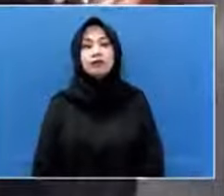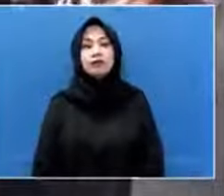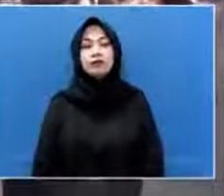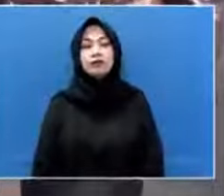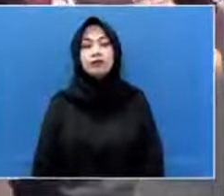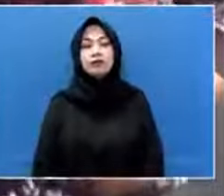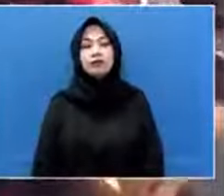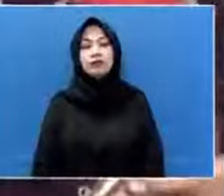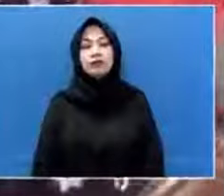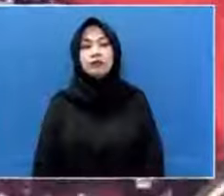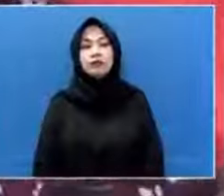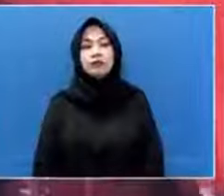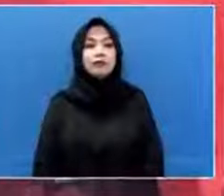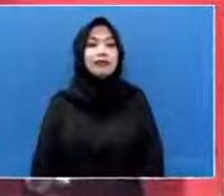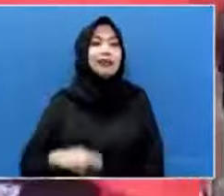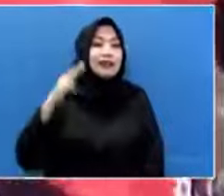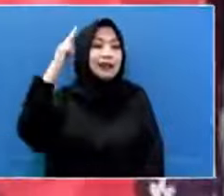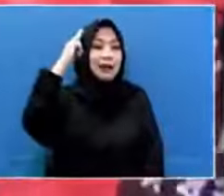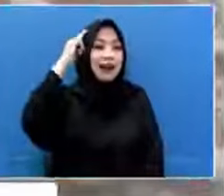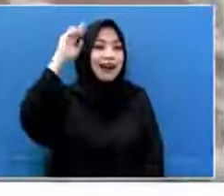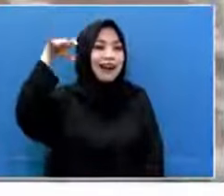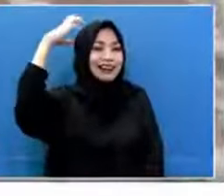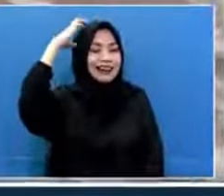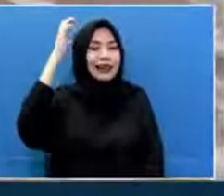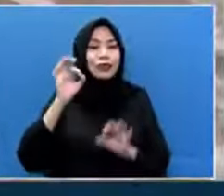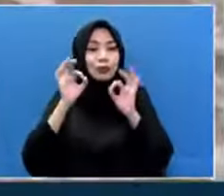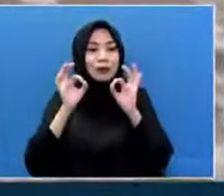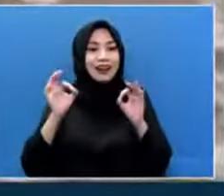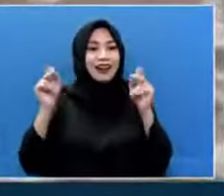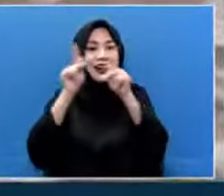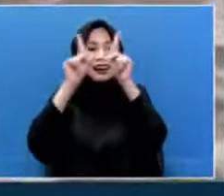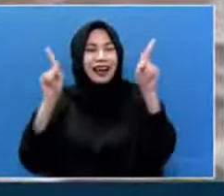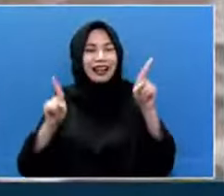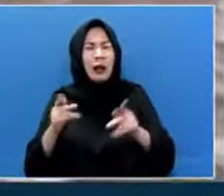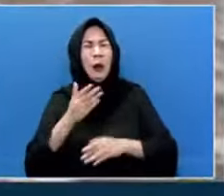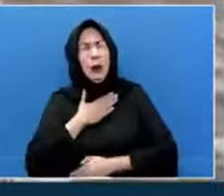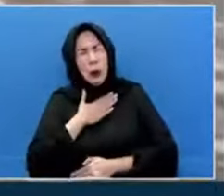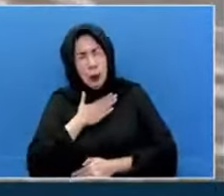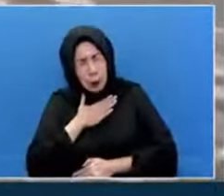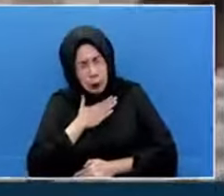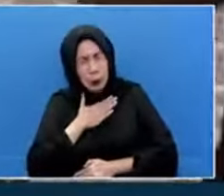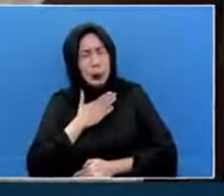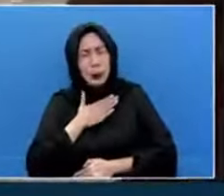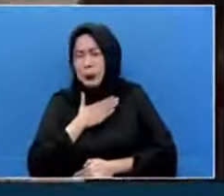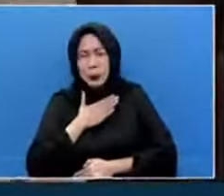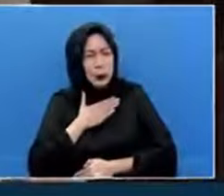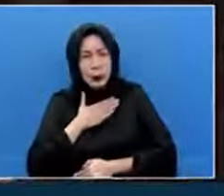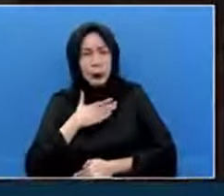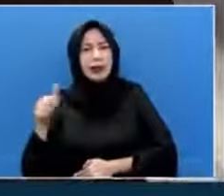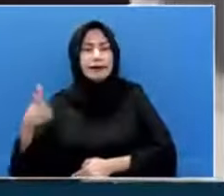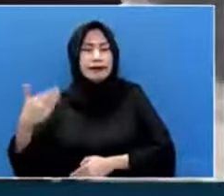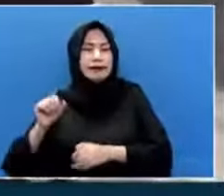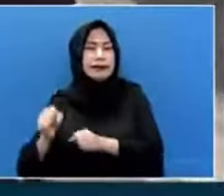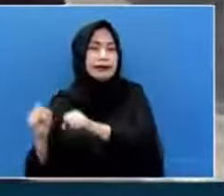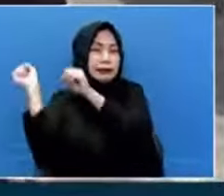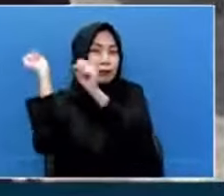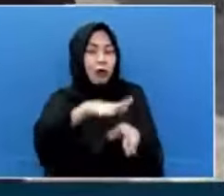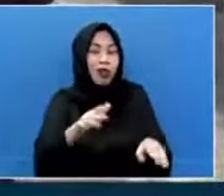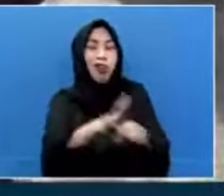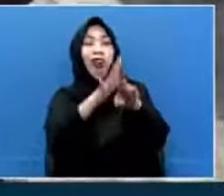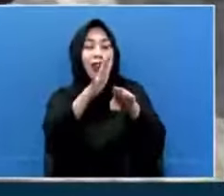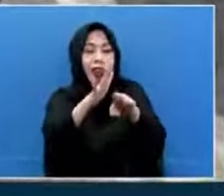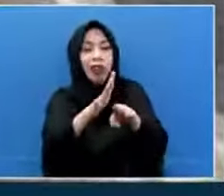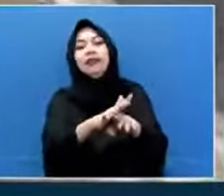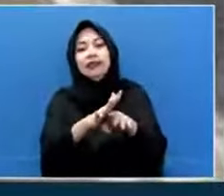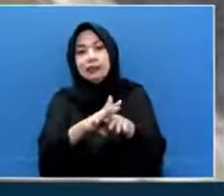merelakan Kepala Dinas Pendidikan Klaten mengaku prihatin dengan insiden yang terjadi di SMA Negeri 1